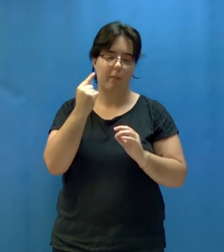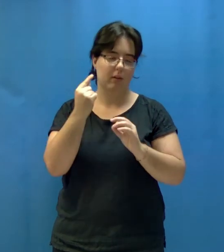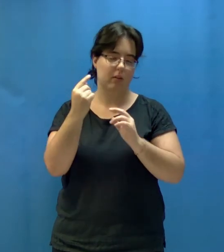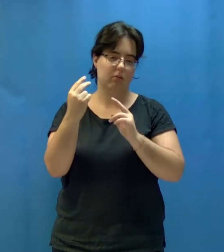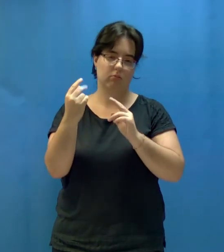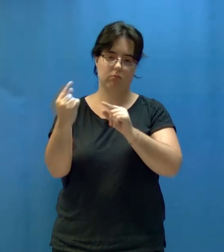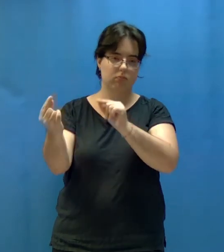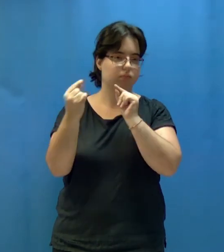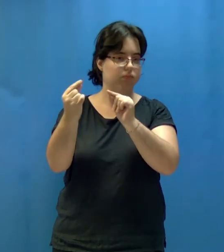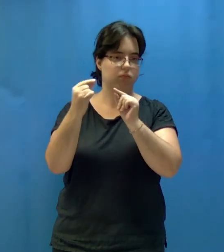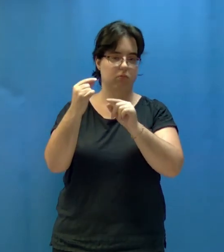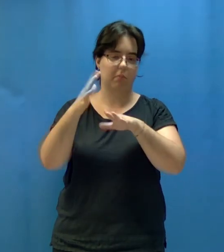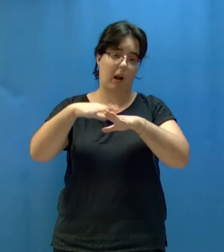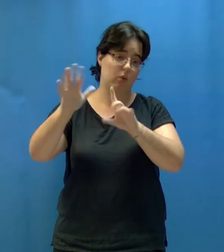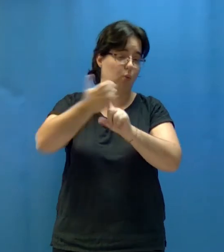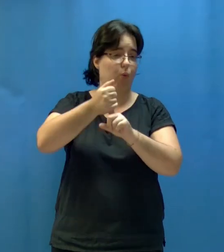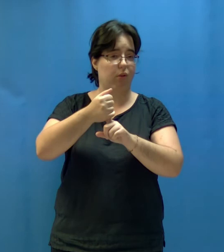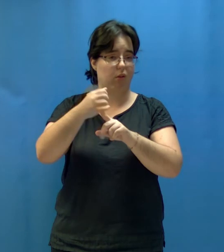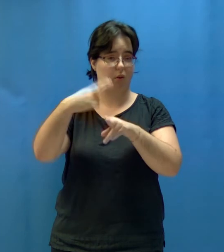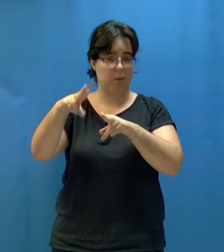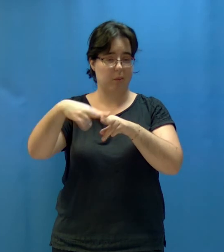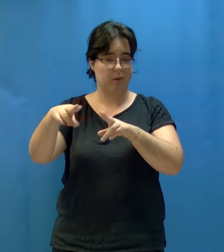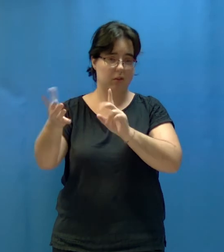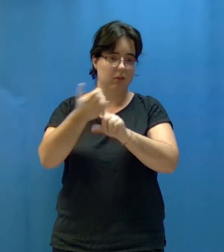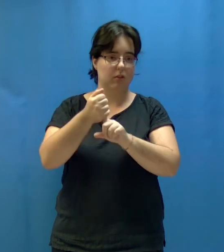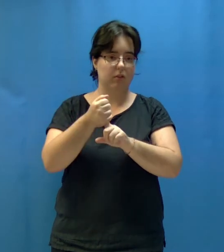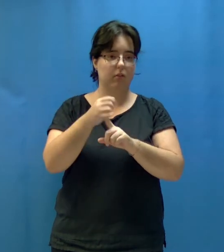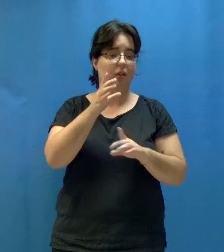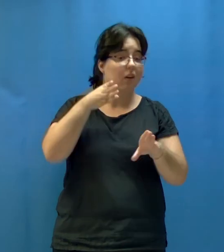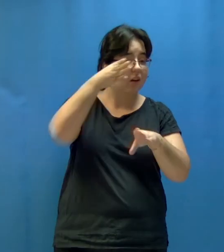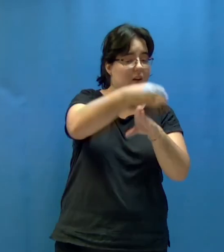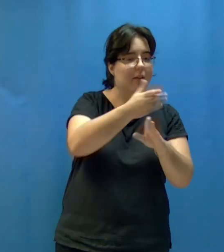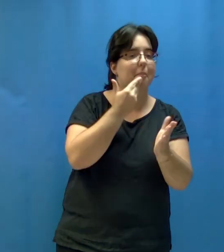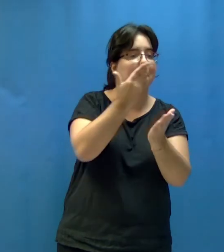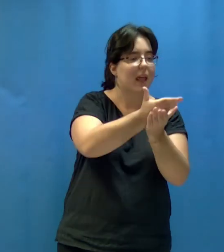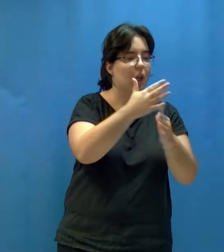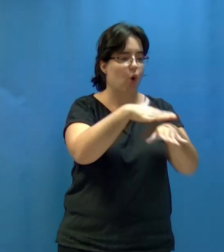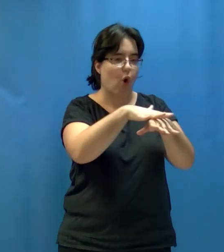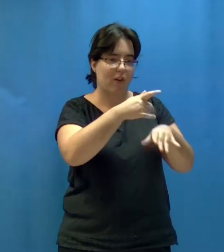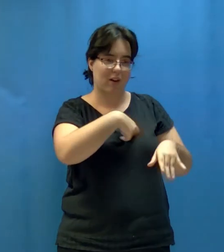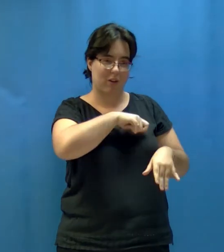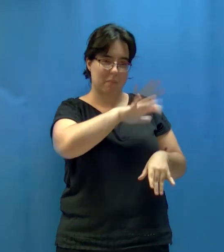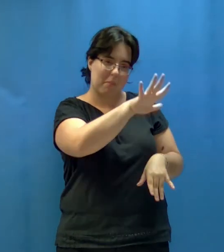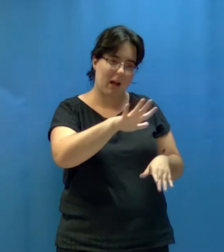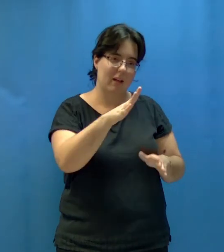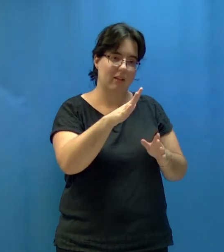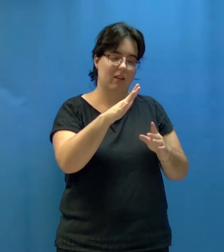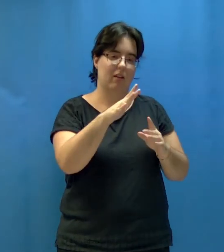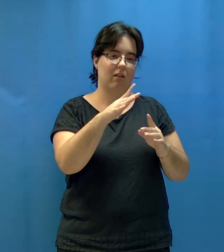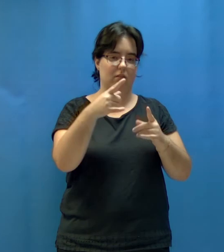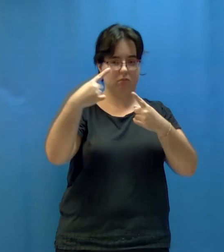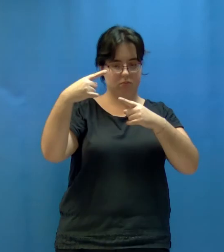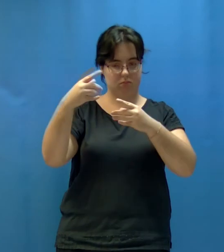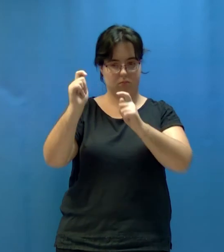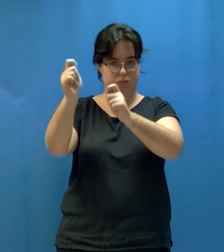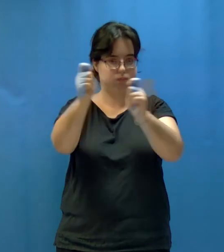conflictes polítics. I ens vam reunir allí per acordar demanar al govern de l'Estat a dialogar amb la Generalitat i amb tot el conjunt